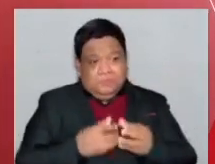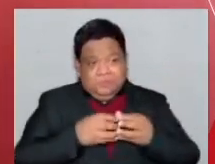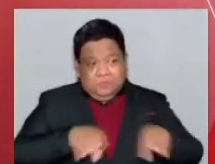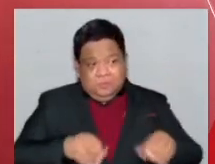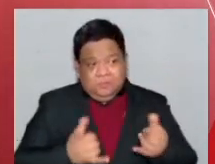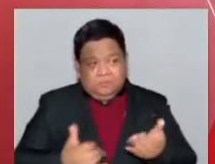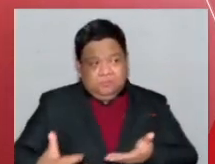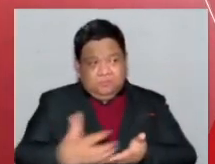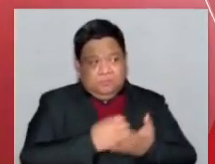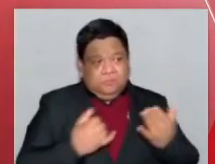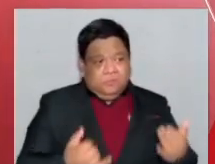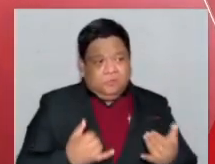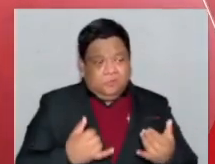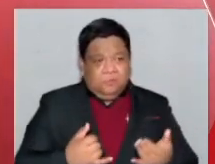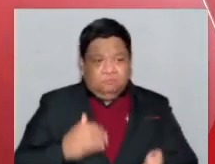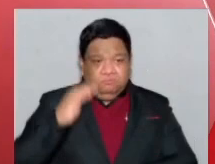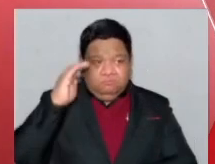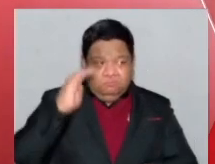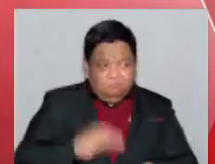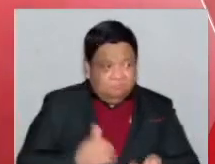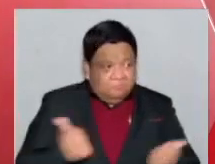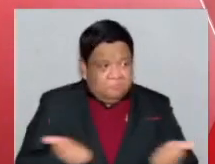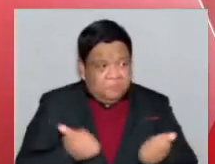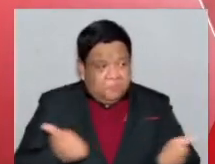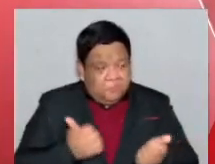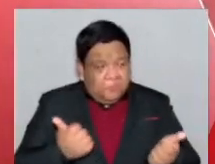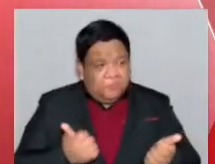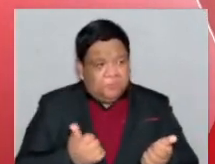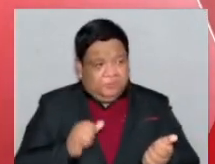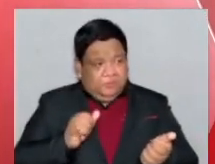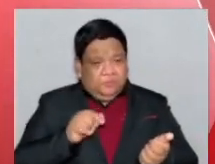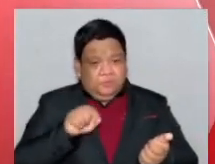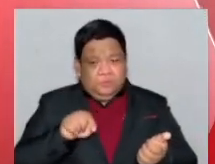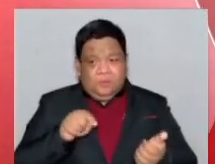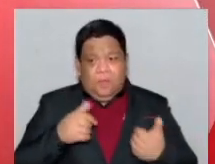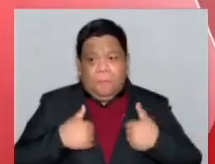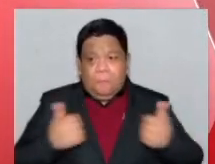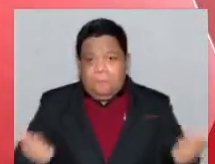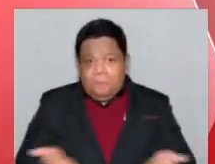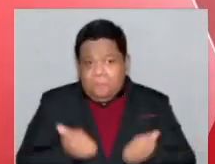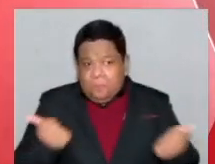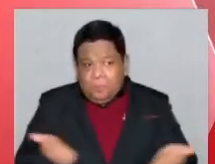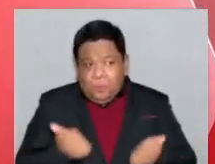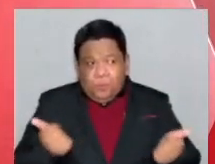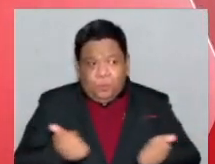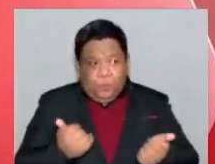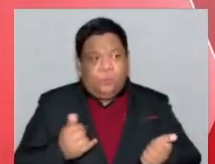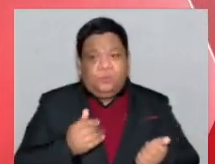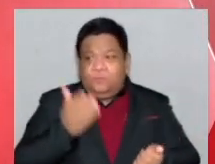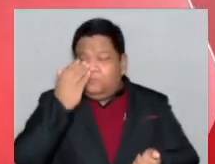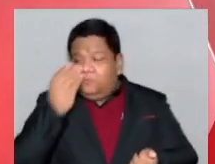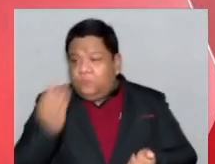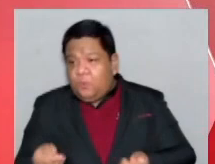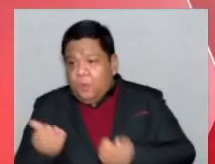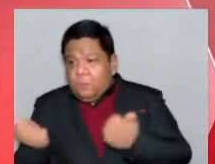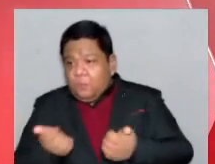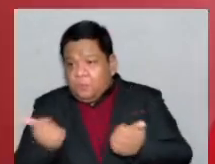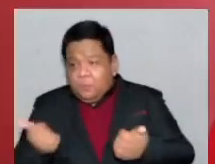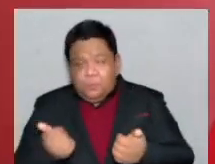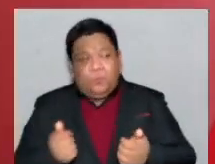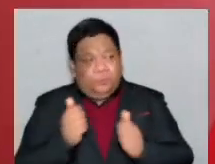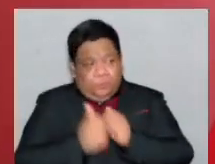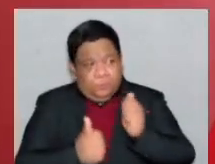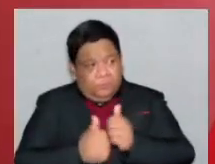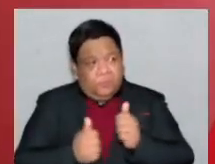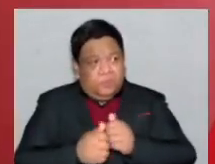bumaba? Kasi di ba yun ho ang nagdidikta eh, di ba? Yung law of supply and demand. Kung konti ang itlog, medyo mamanipula yung presyo sa